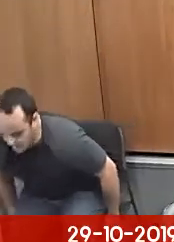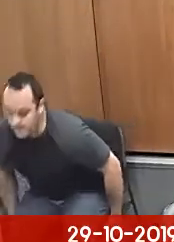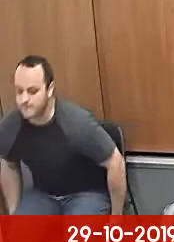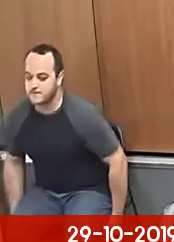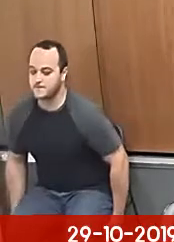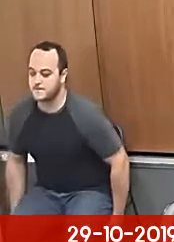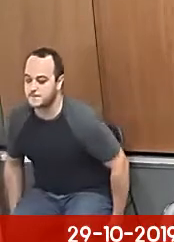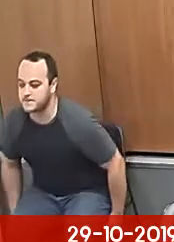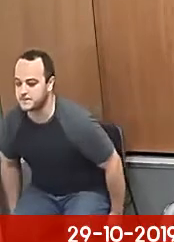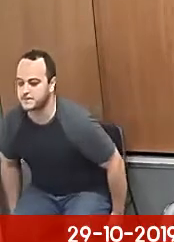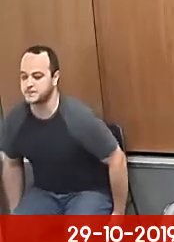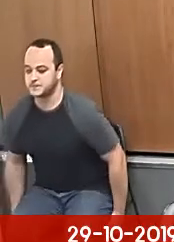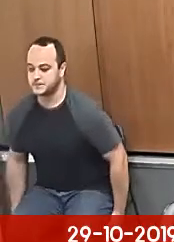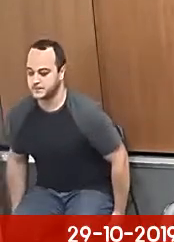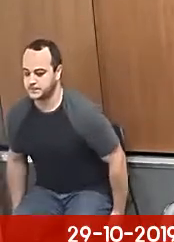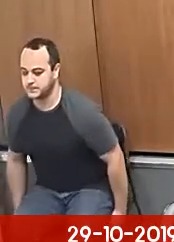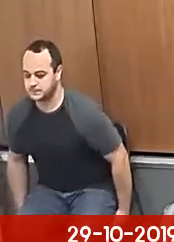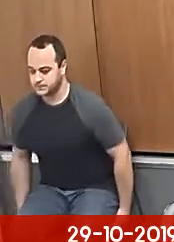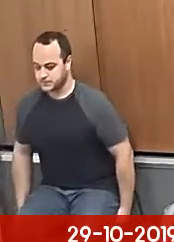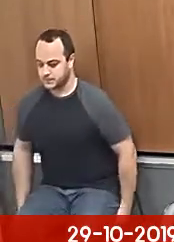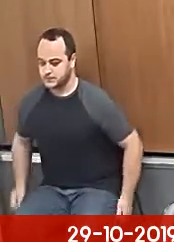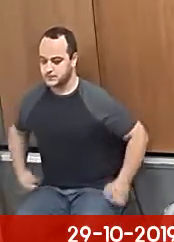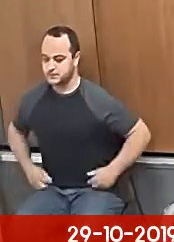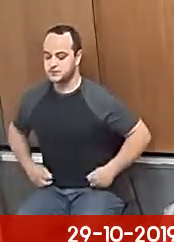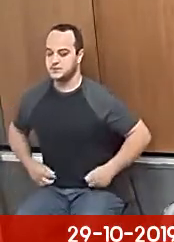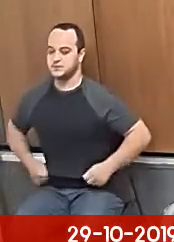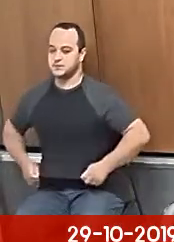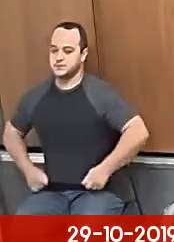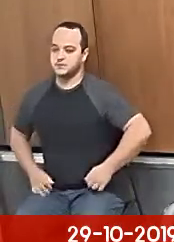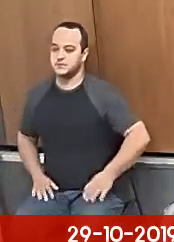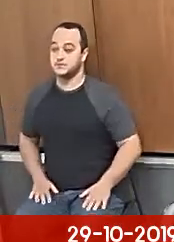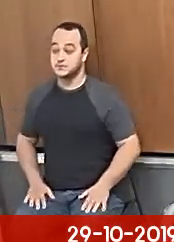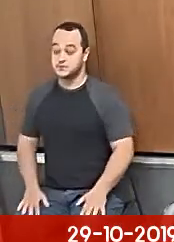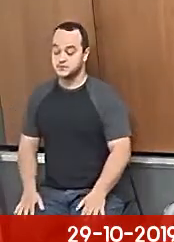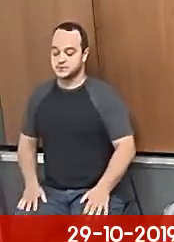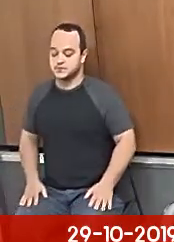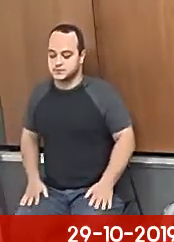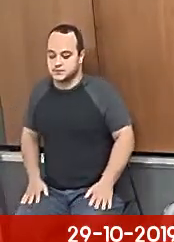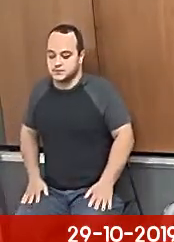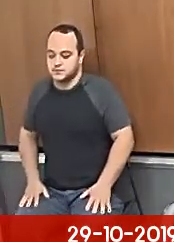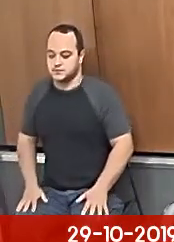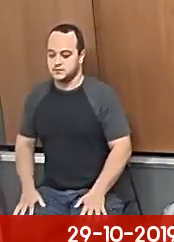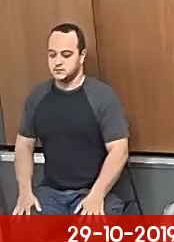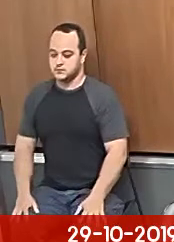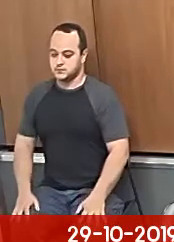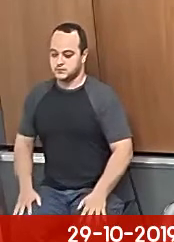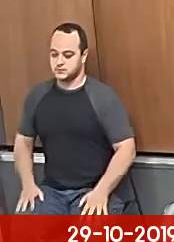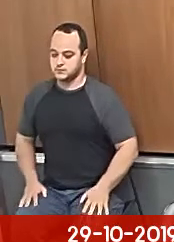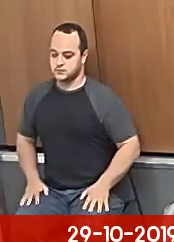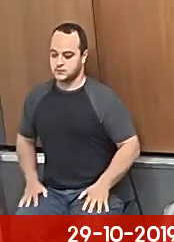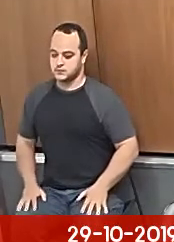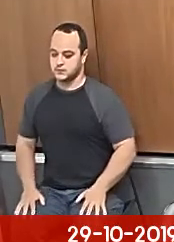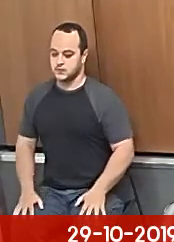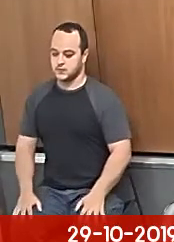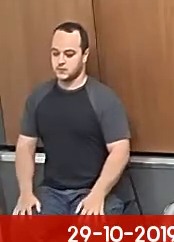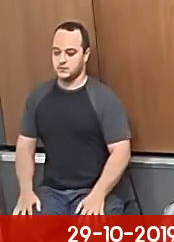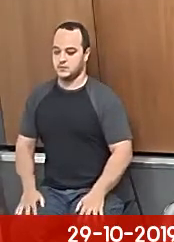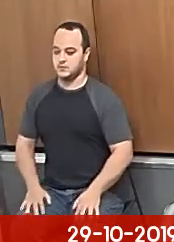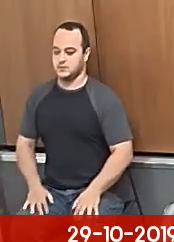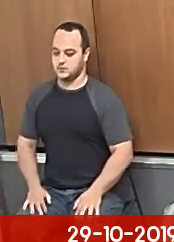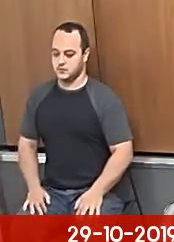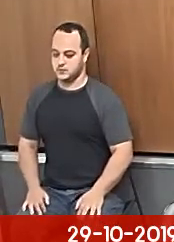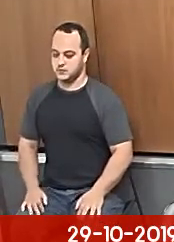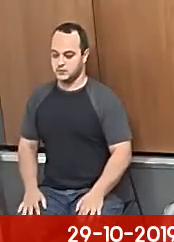Michael Masters pas. Selim. Çakmak. Olha o tanto que esse menino corre. Rahmi geçti rakibini. Rahmi